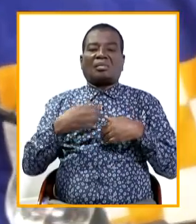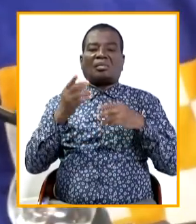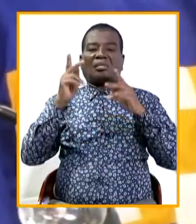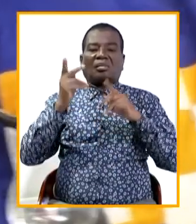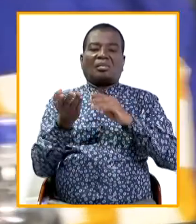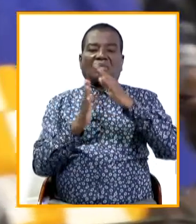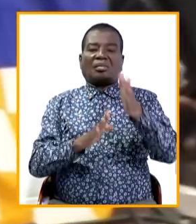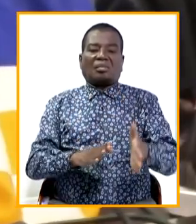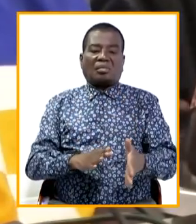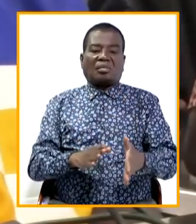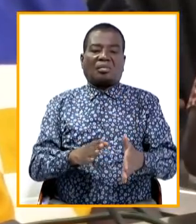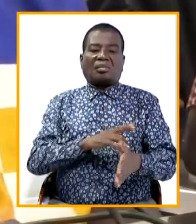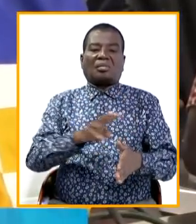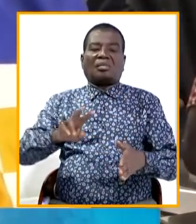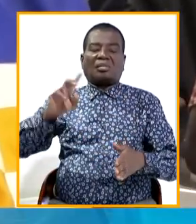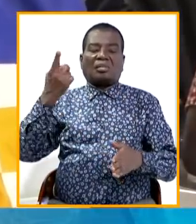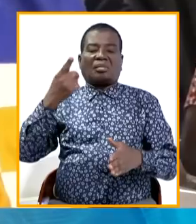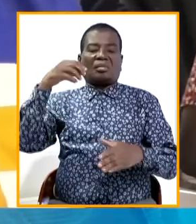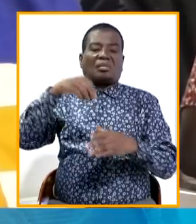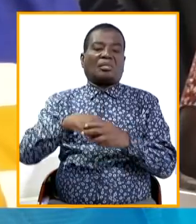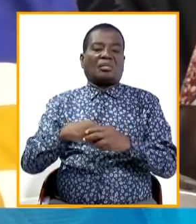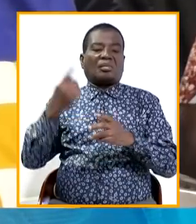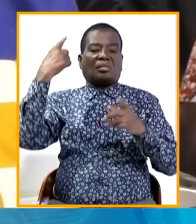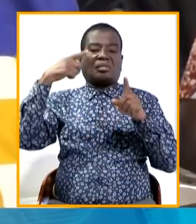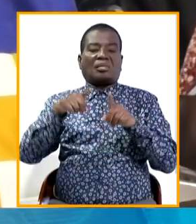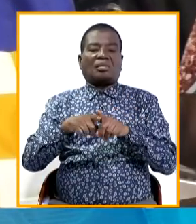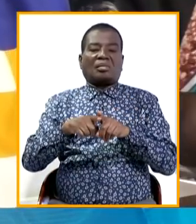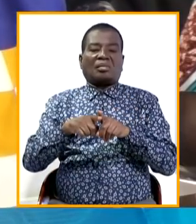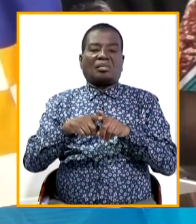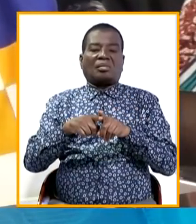votre soeur ou votre frère vient